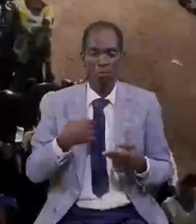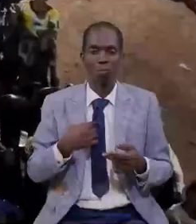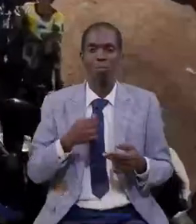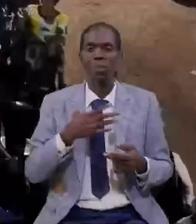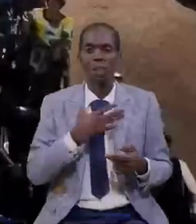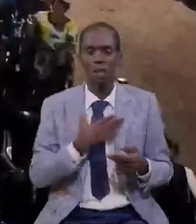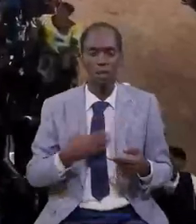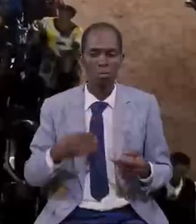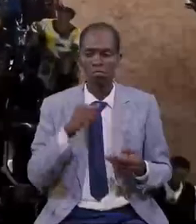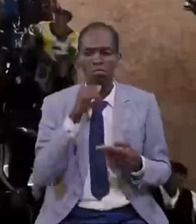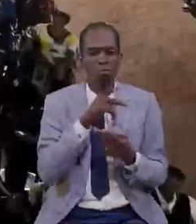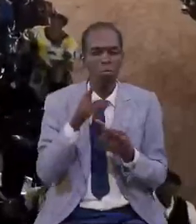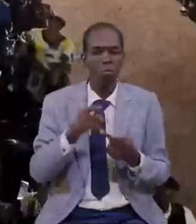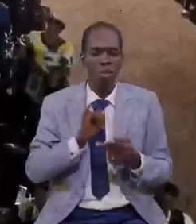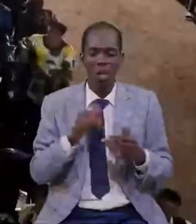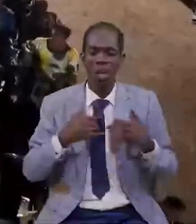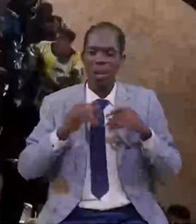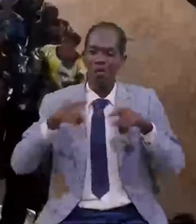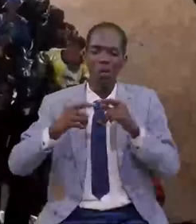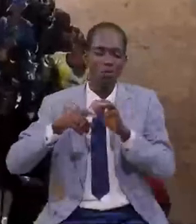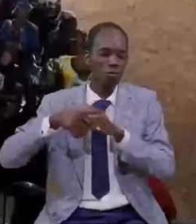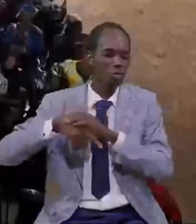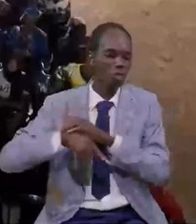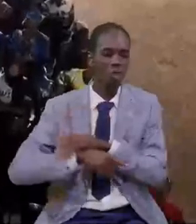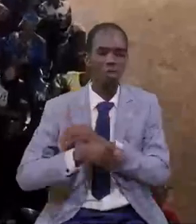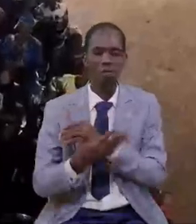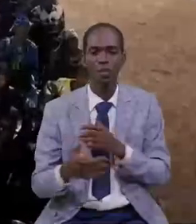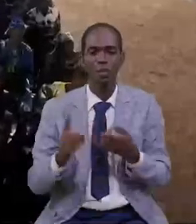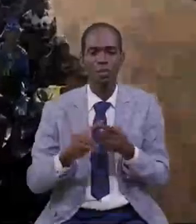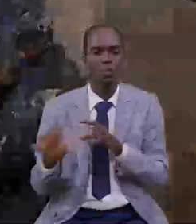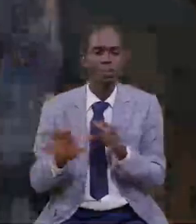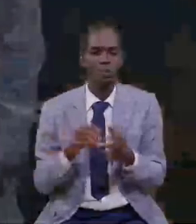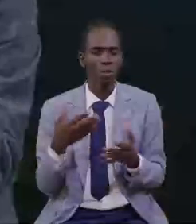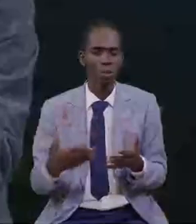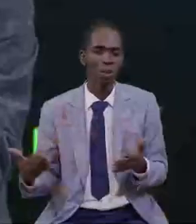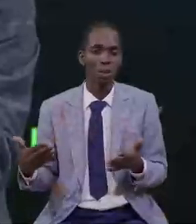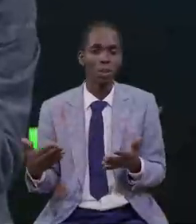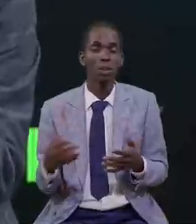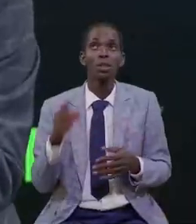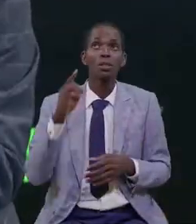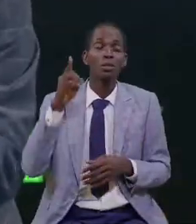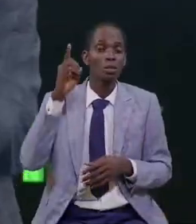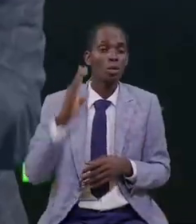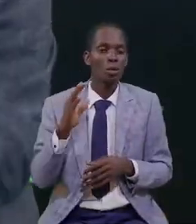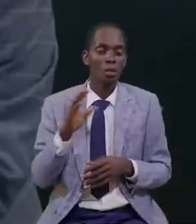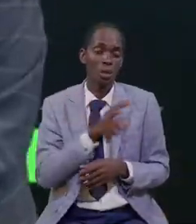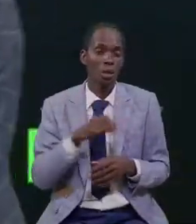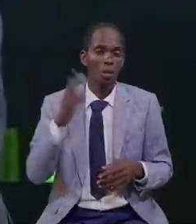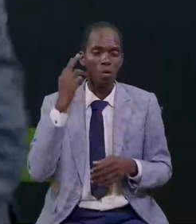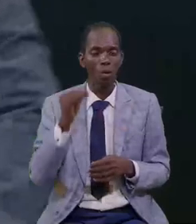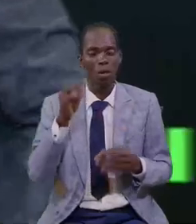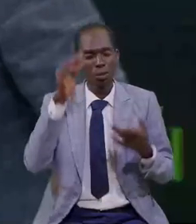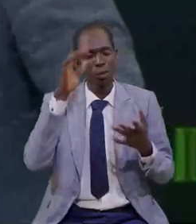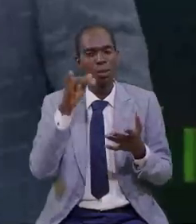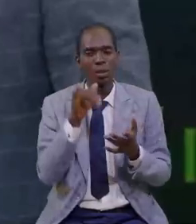et je suis allé très loin j'ai commis cela il il espérait que celui qui n'a pas de péché et